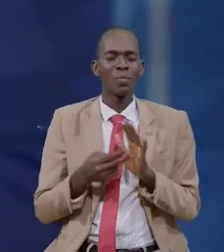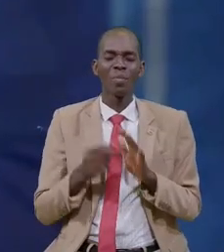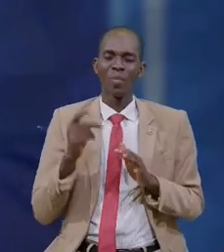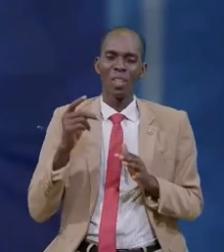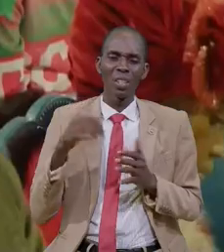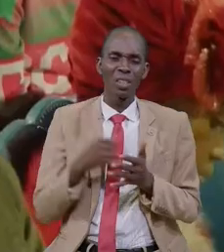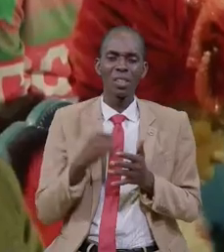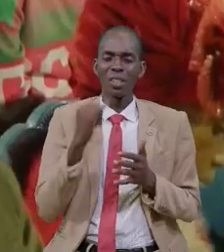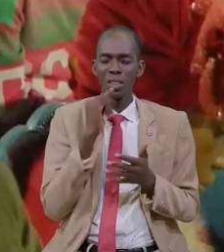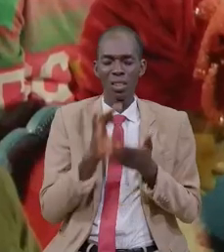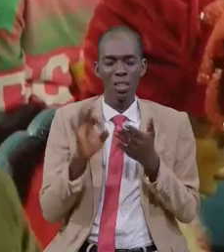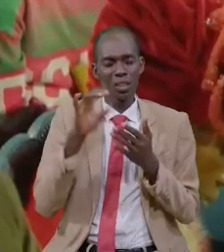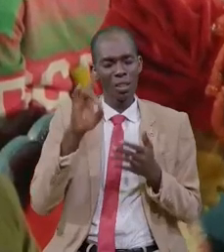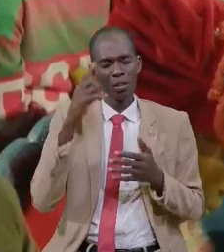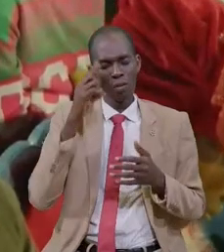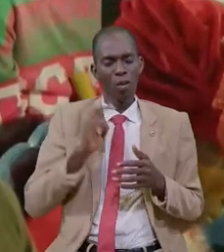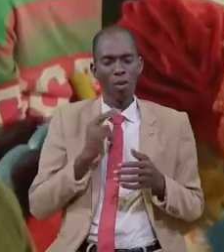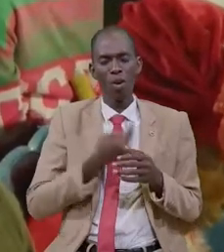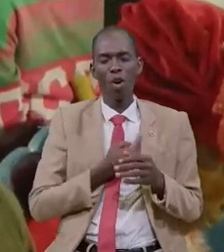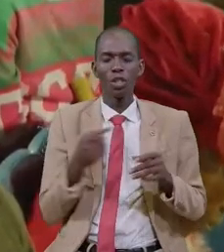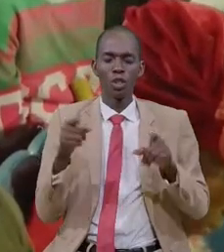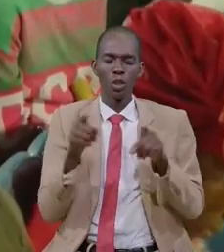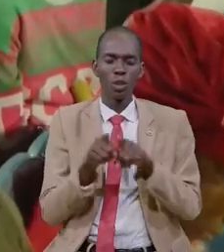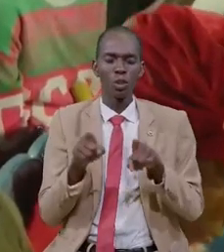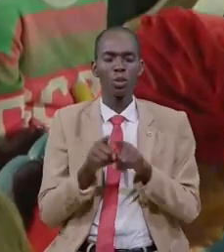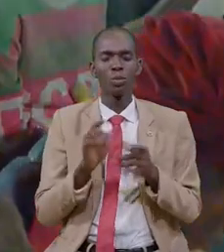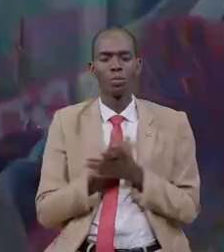nous. C'est à cause de nous.